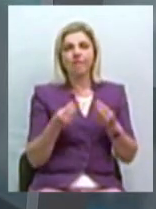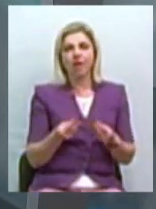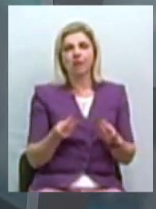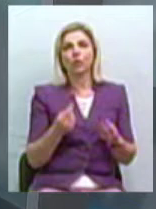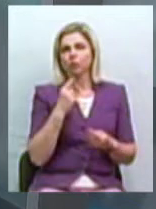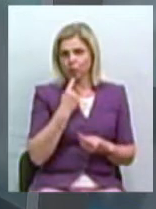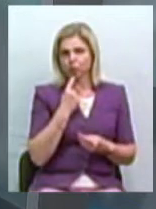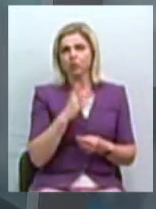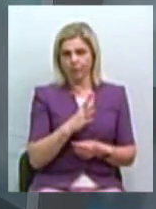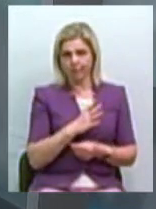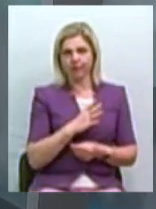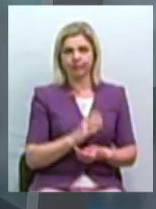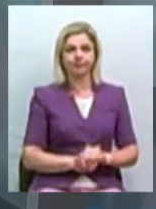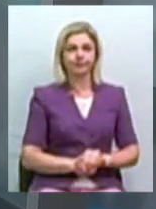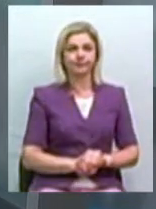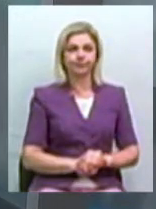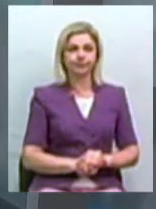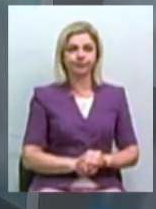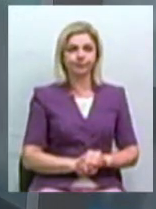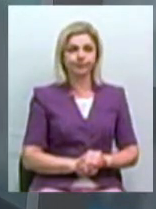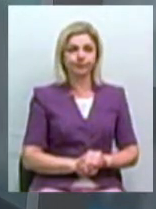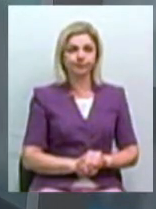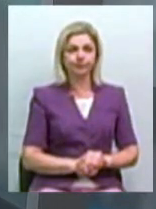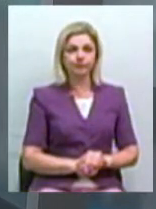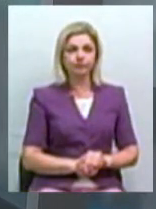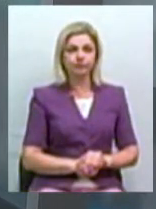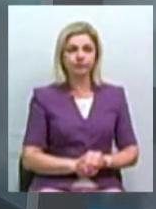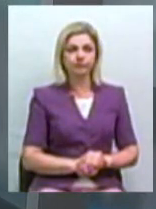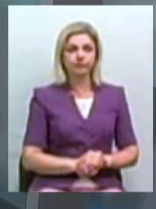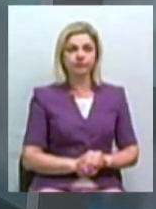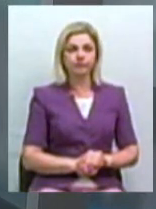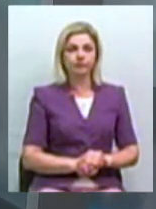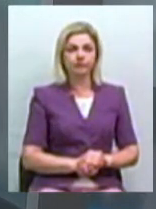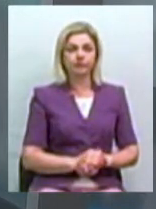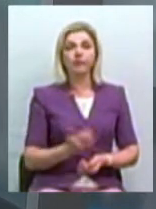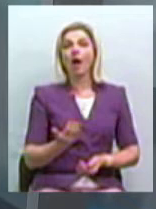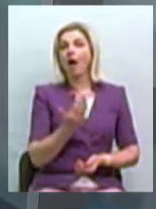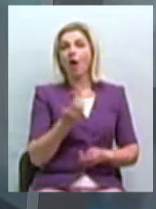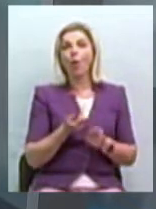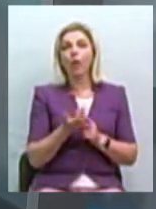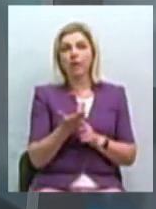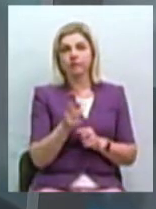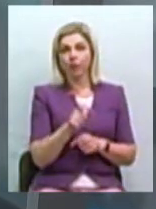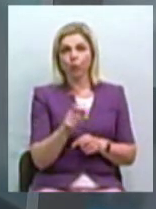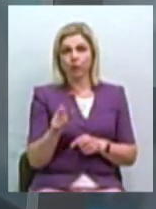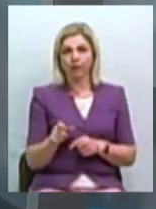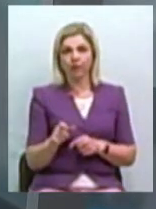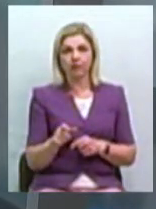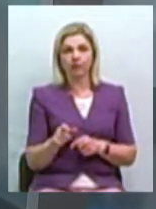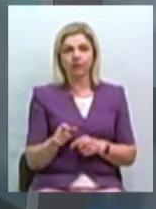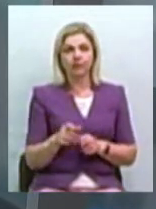певні труднощі і дало певні труднощі, що яка кількість людей